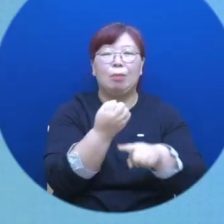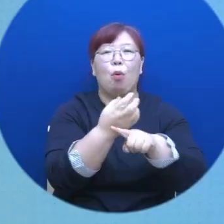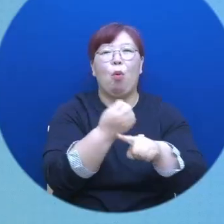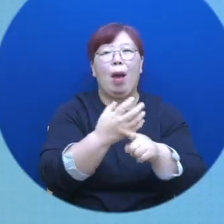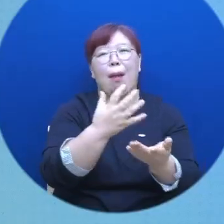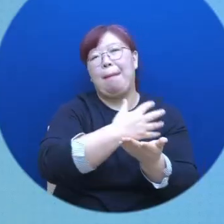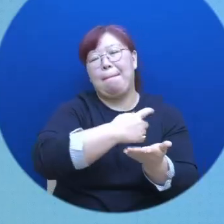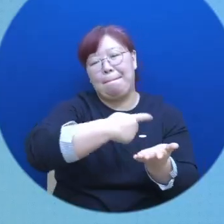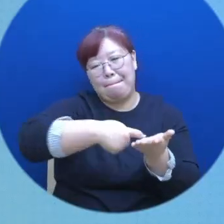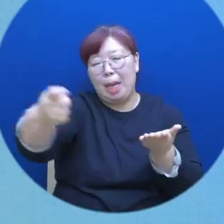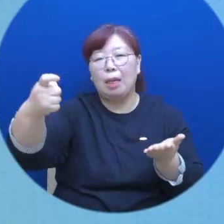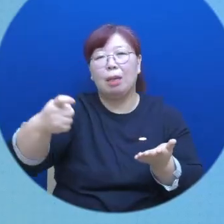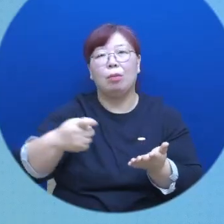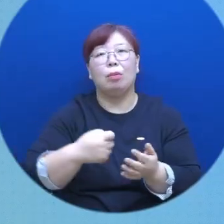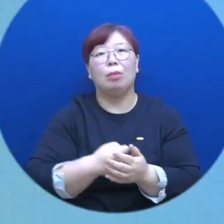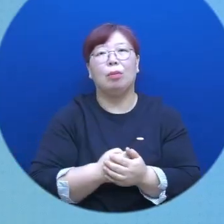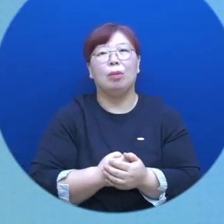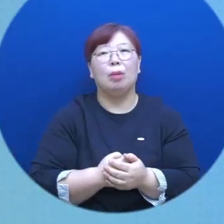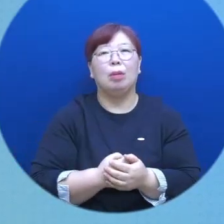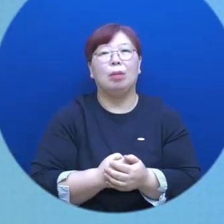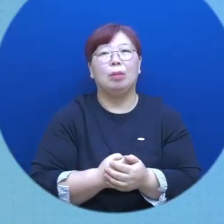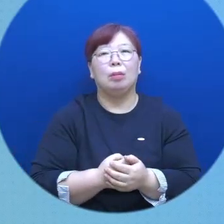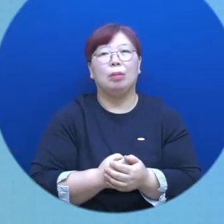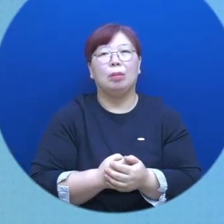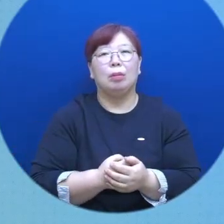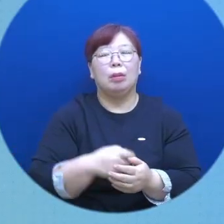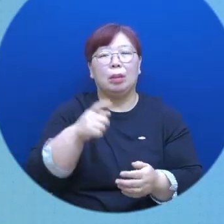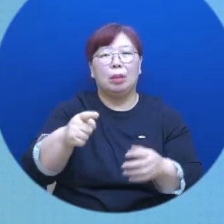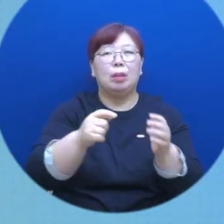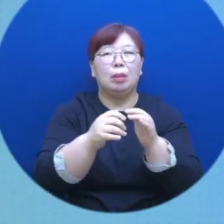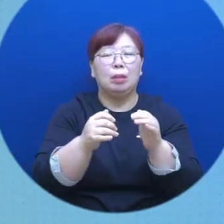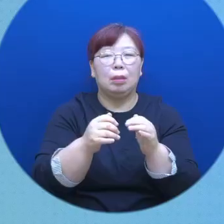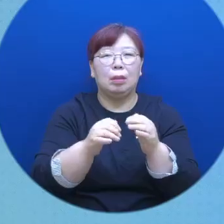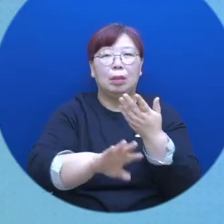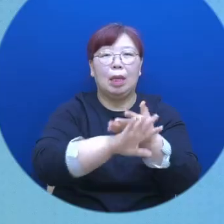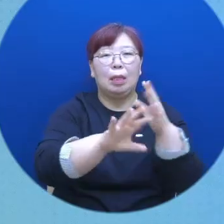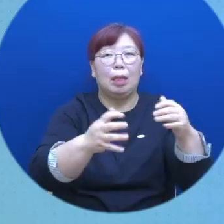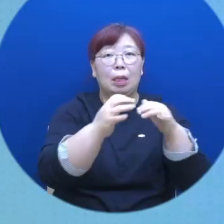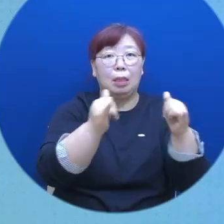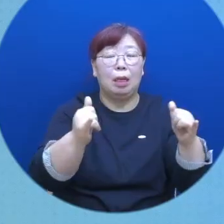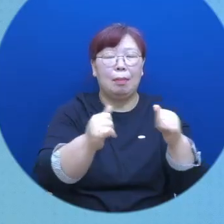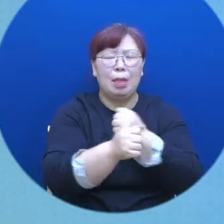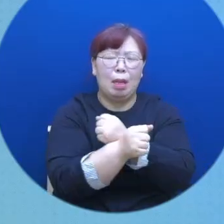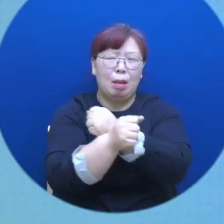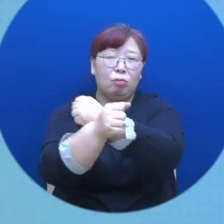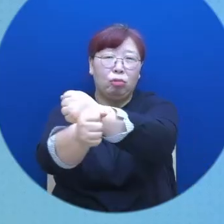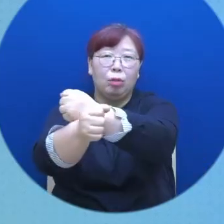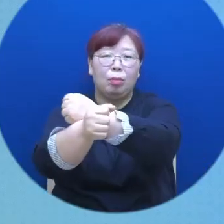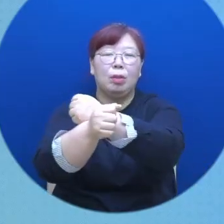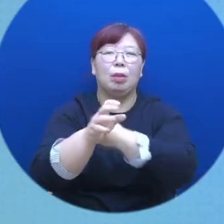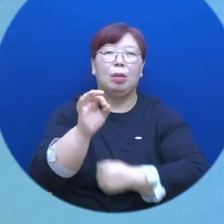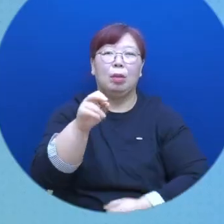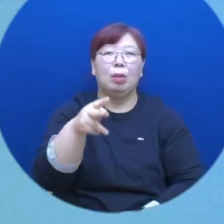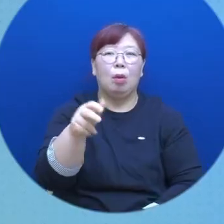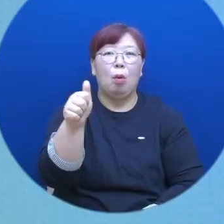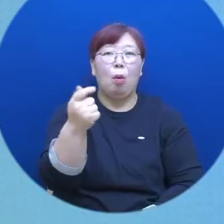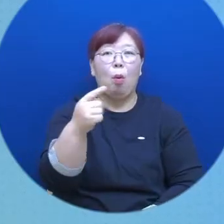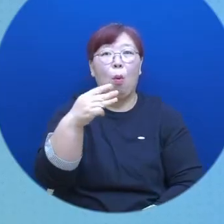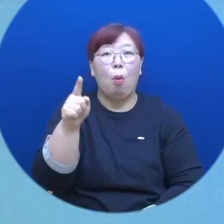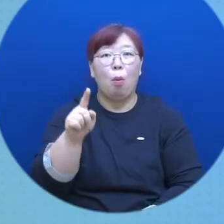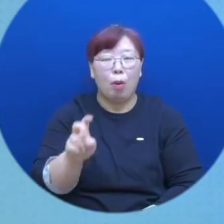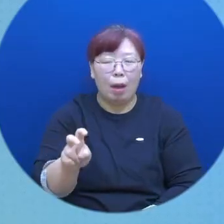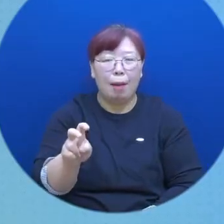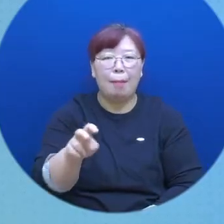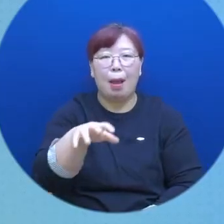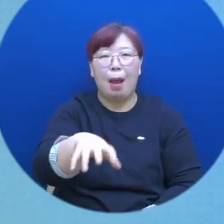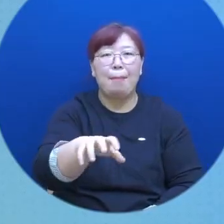그리고 그들 앞에 그들에게 붙들려서 이 왕 요람 앞에 아내